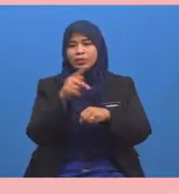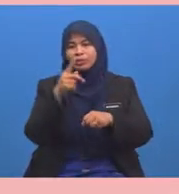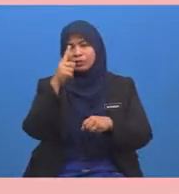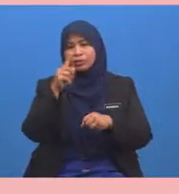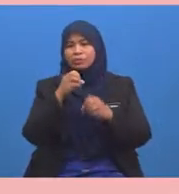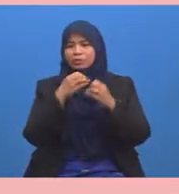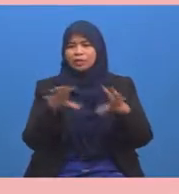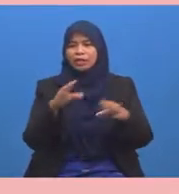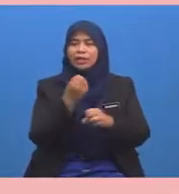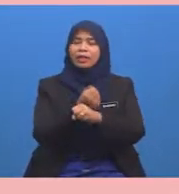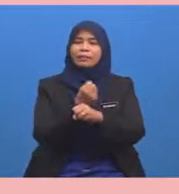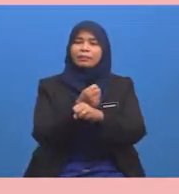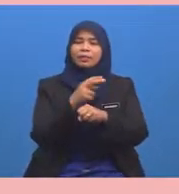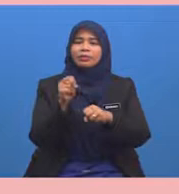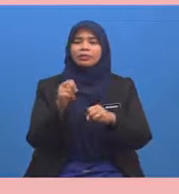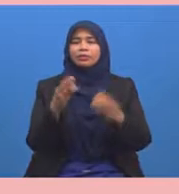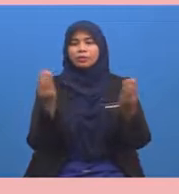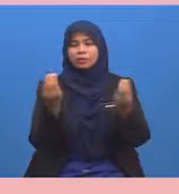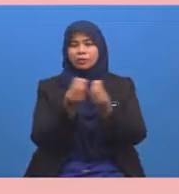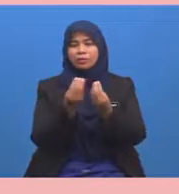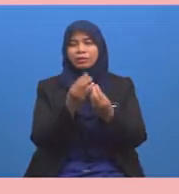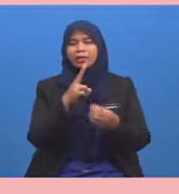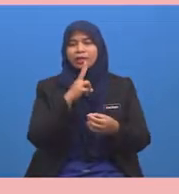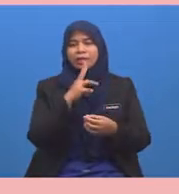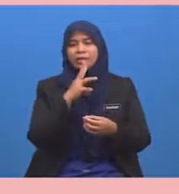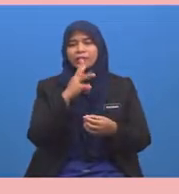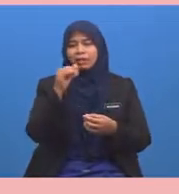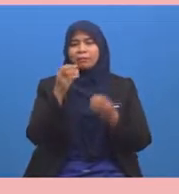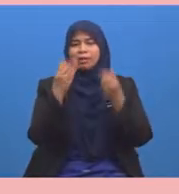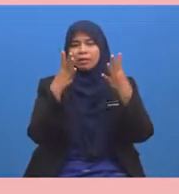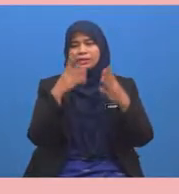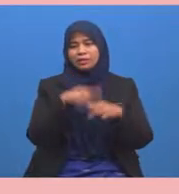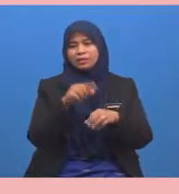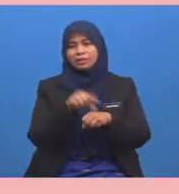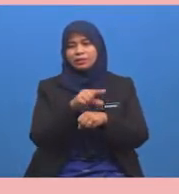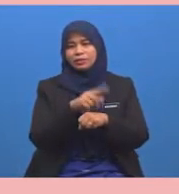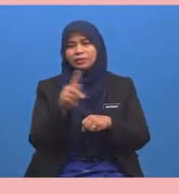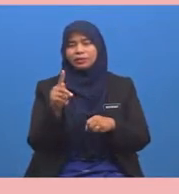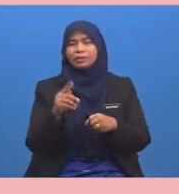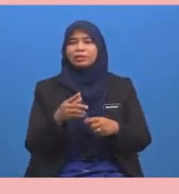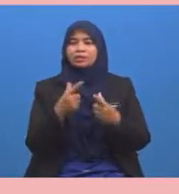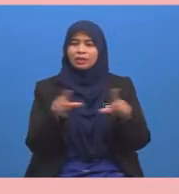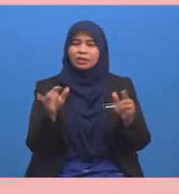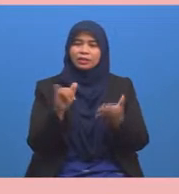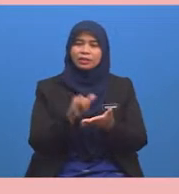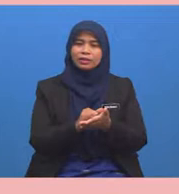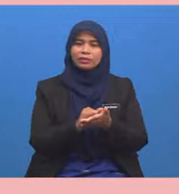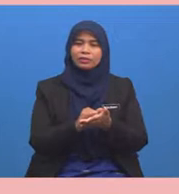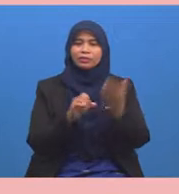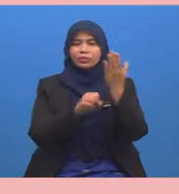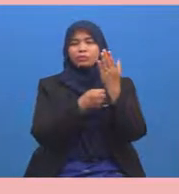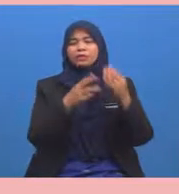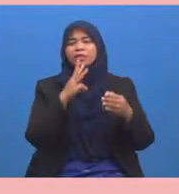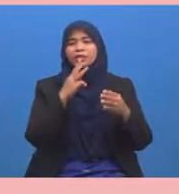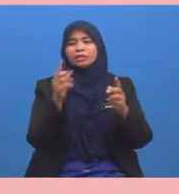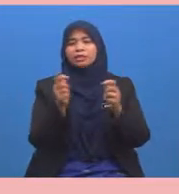jumlah air yang banyak diperlukan untuk aktiviti ini. Selain itu, sumber air seperti